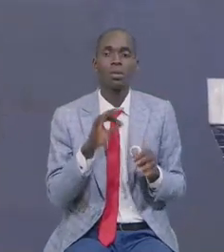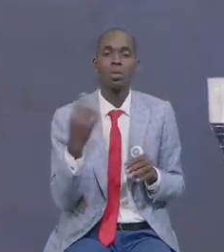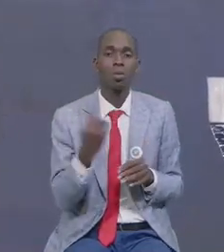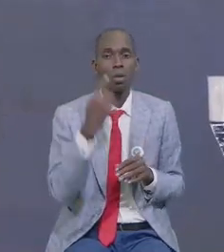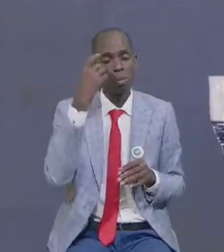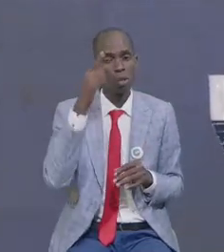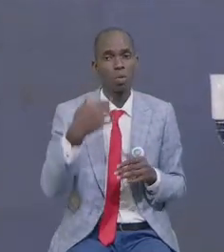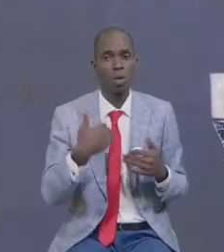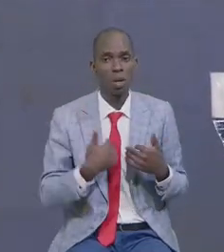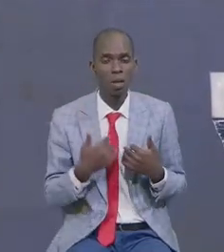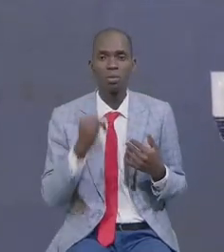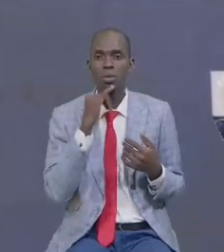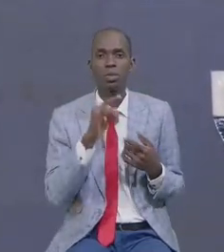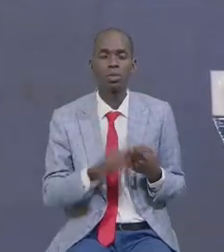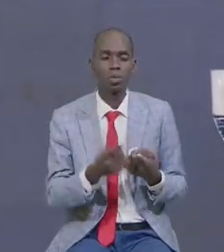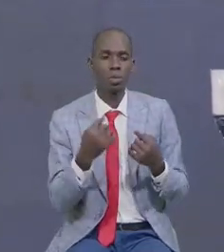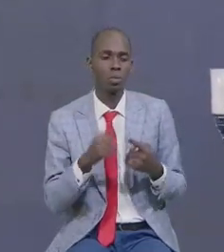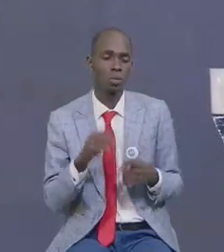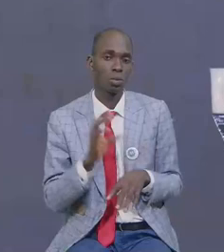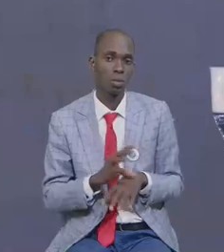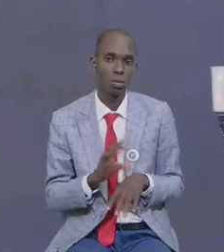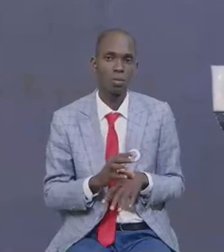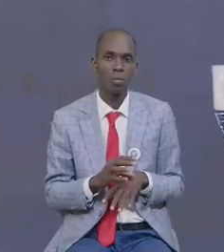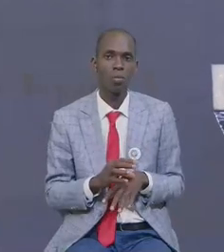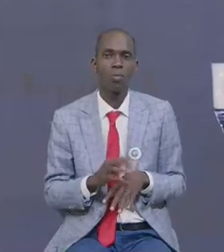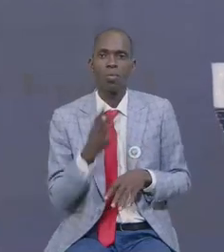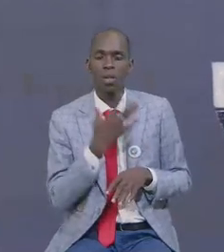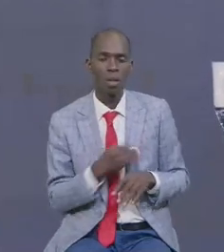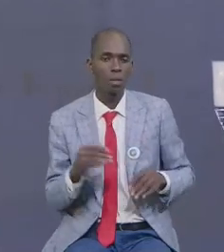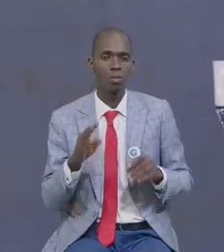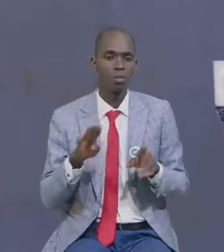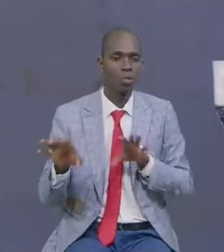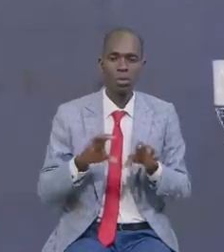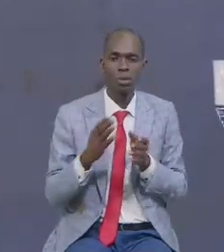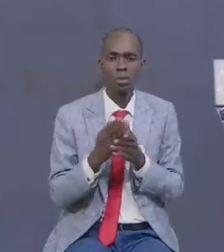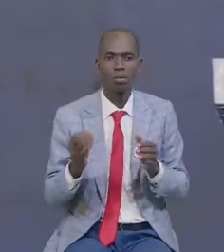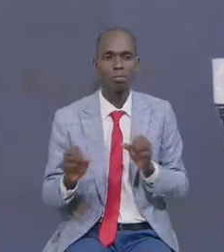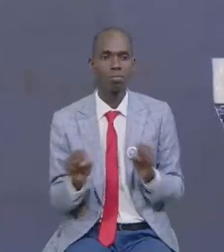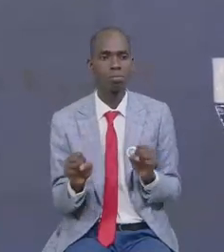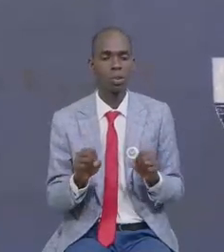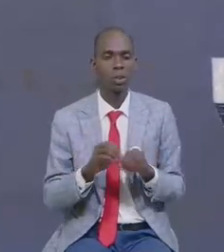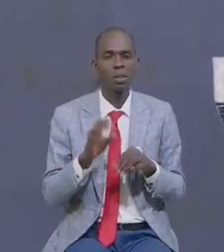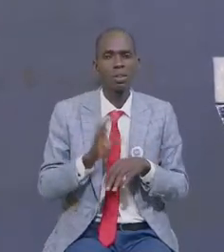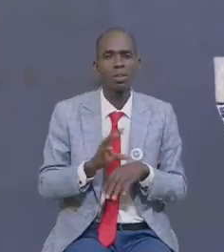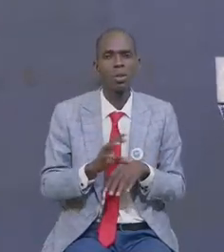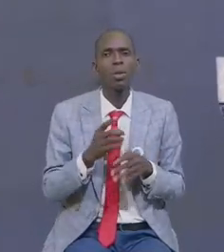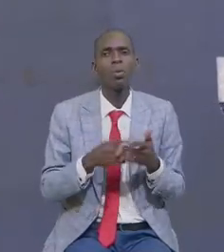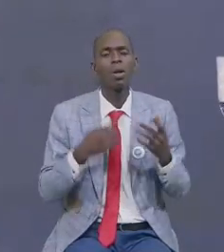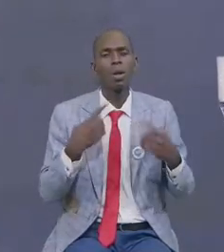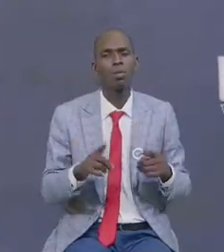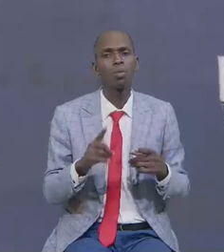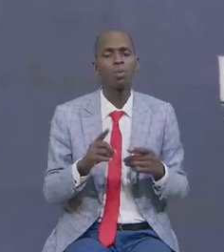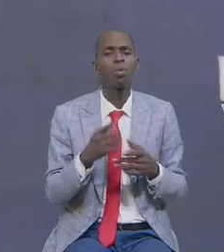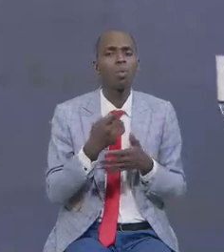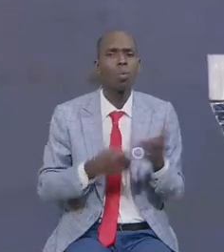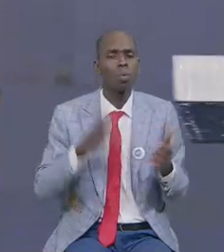chose, c'est que tu es devenu à l'église, et tu secoues, tu te secoues, tu te secoues là. En quoi ça